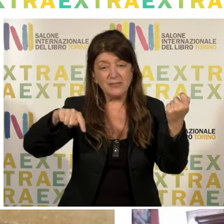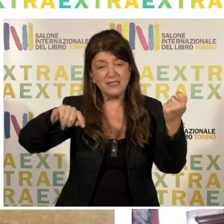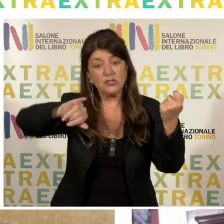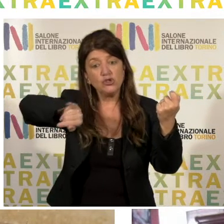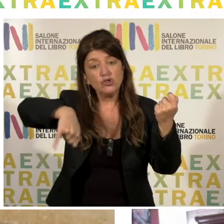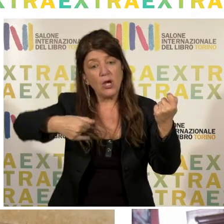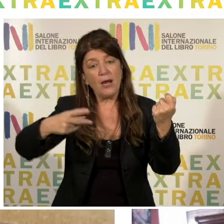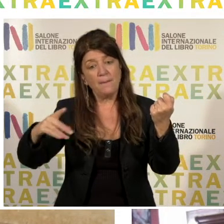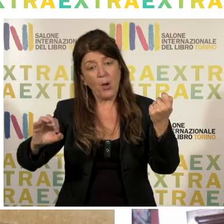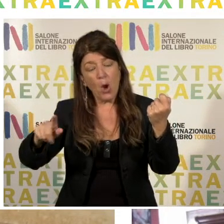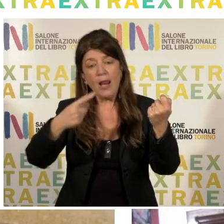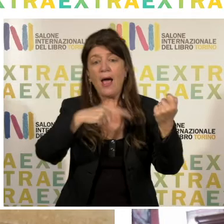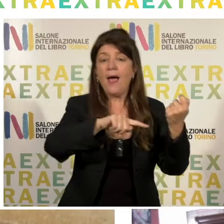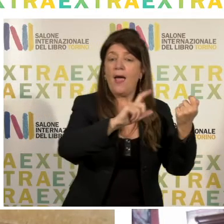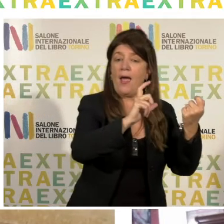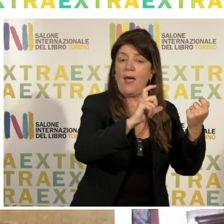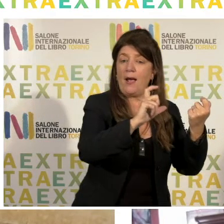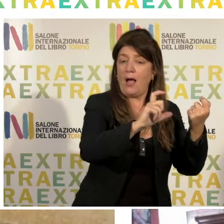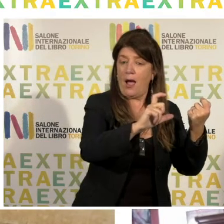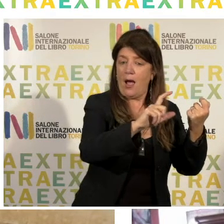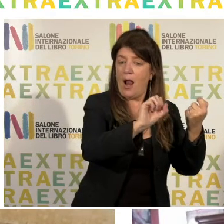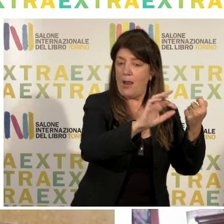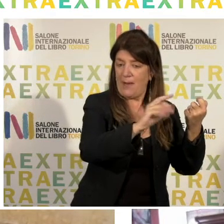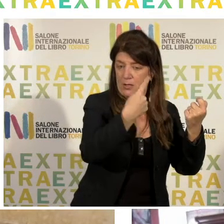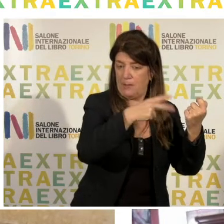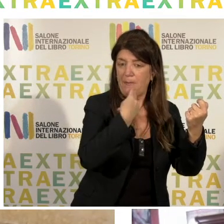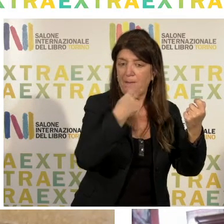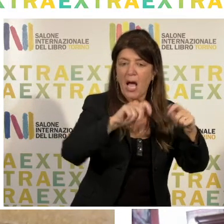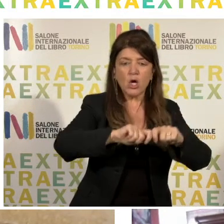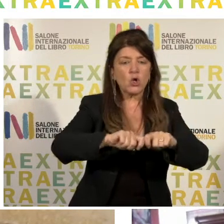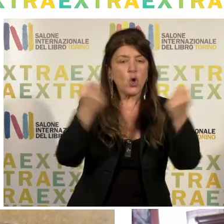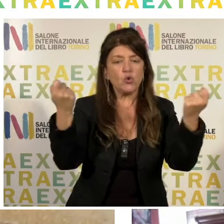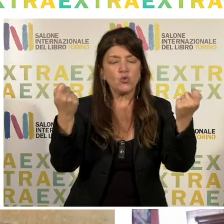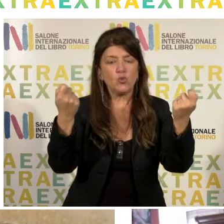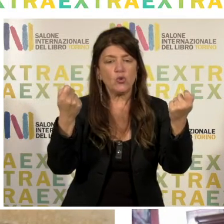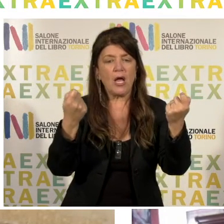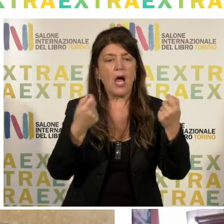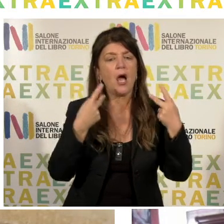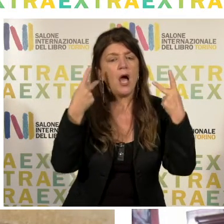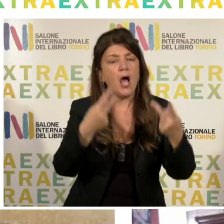rottura che per molti anni è stata, diciamo, per Camus